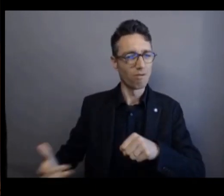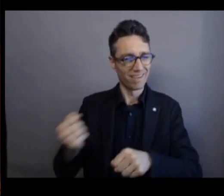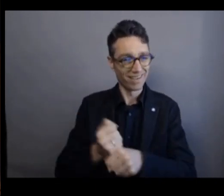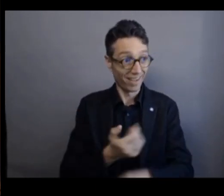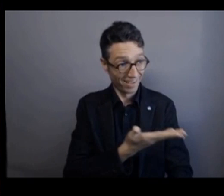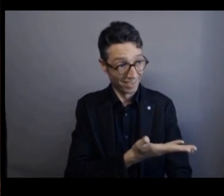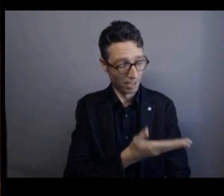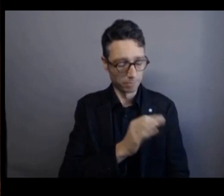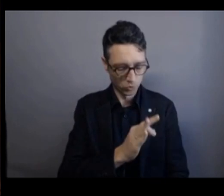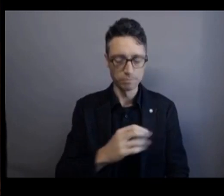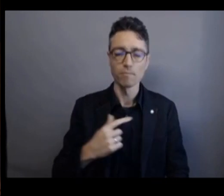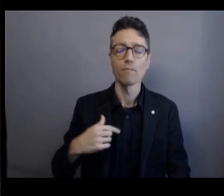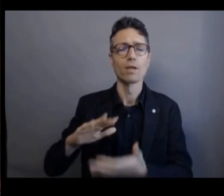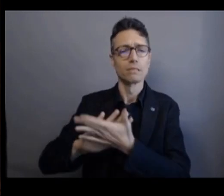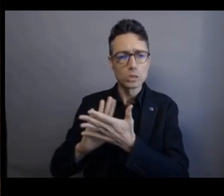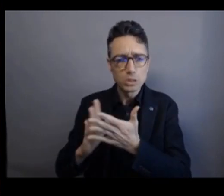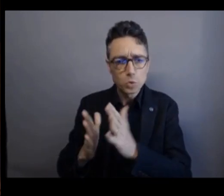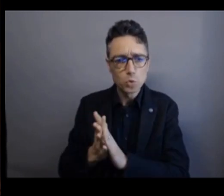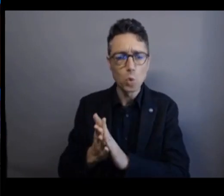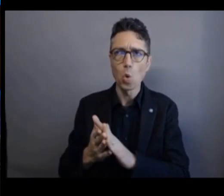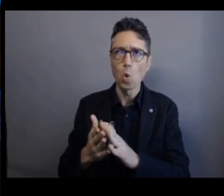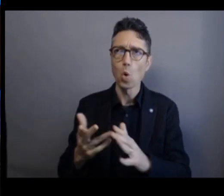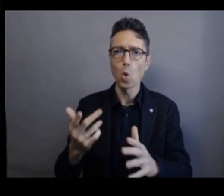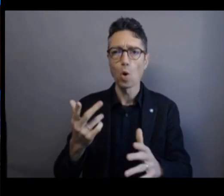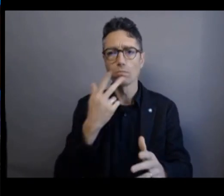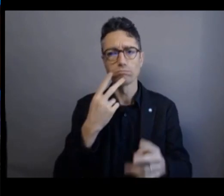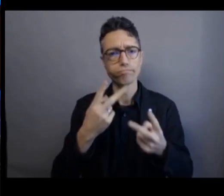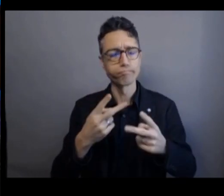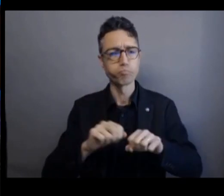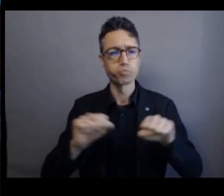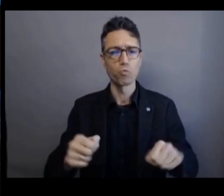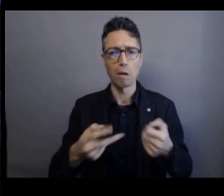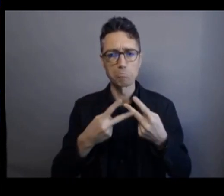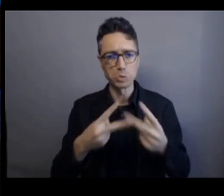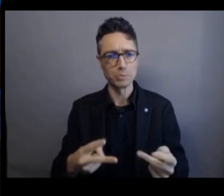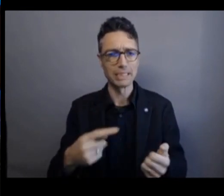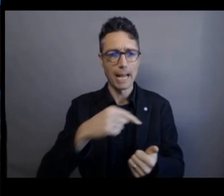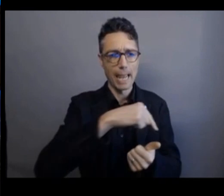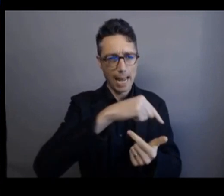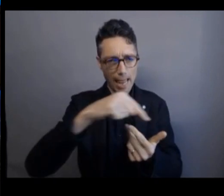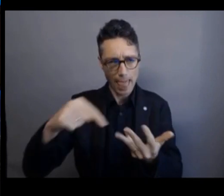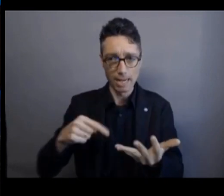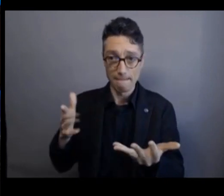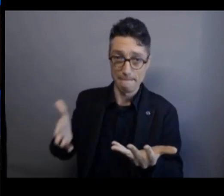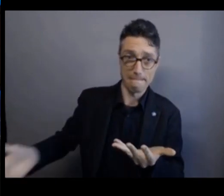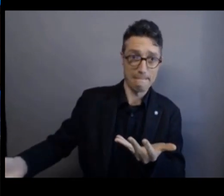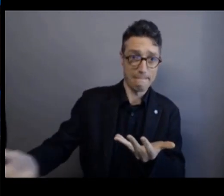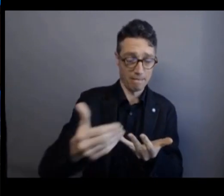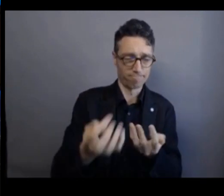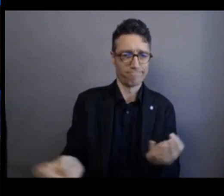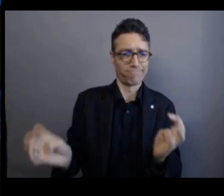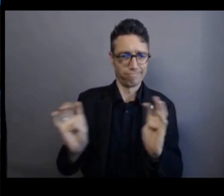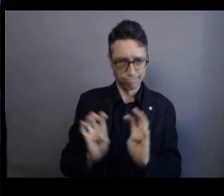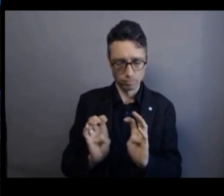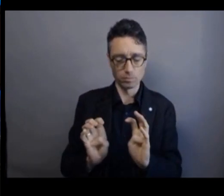des associations et des pouvoirs publics autour de la table et on leur a demandé justement, est-ce que vous pensez qu'il faut demander aux